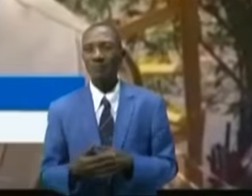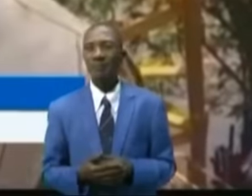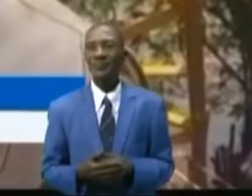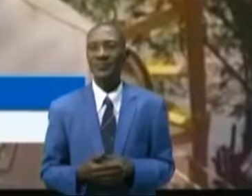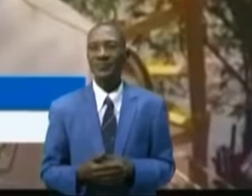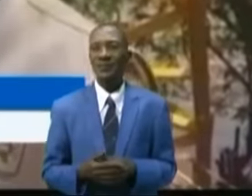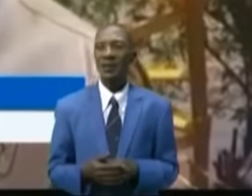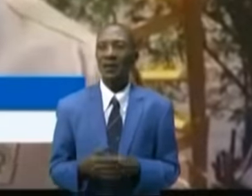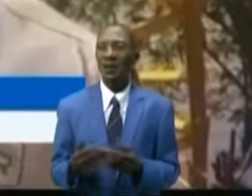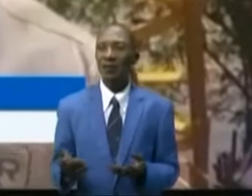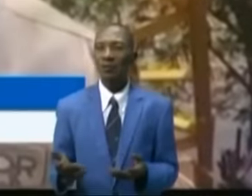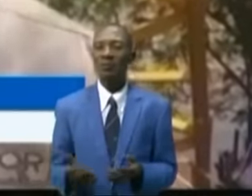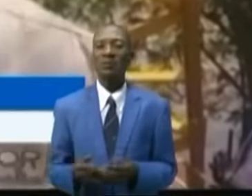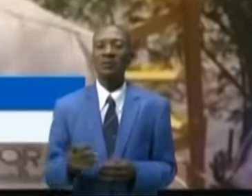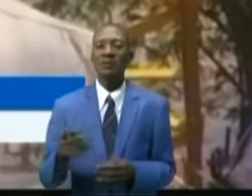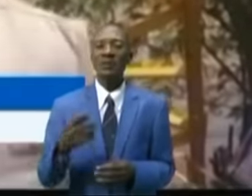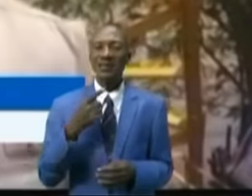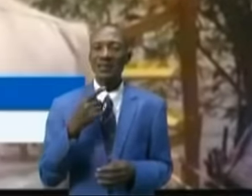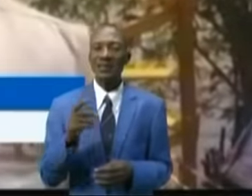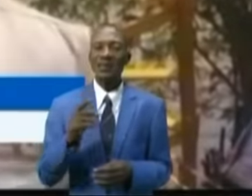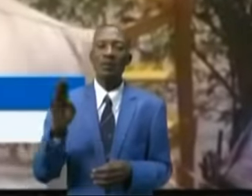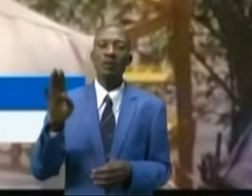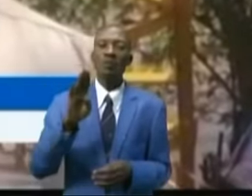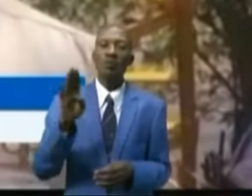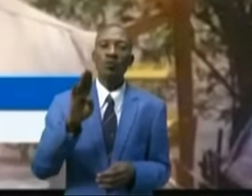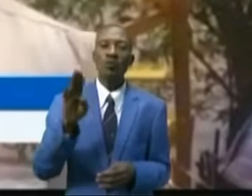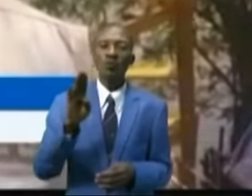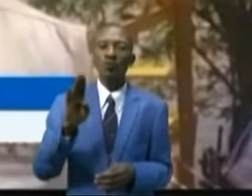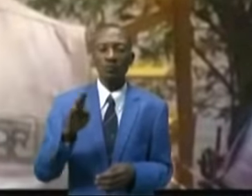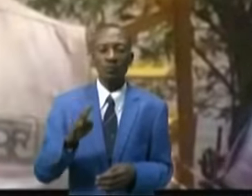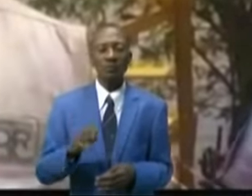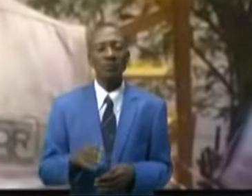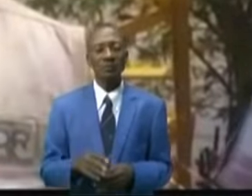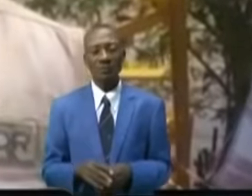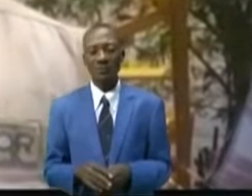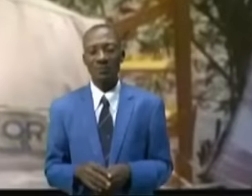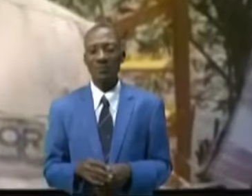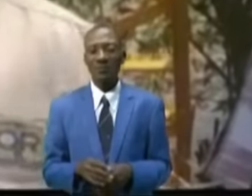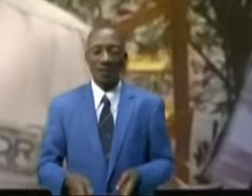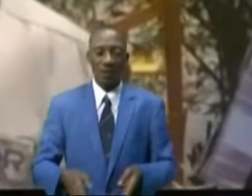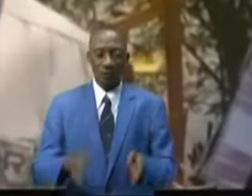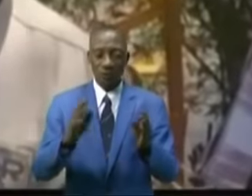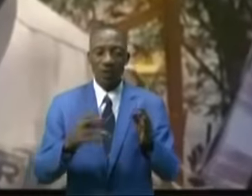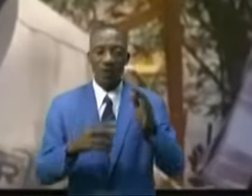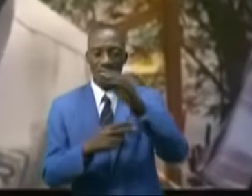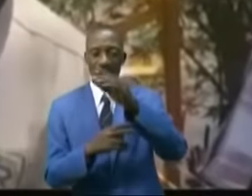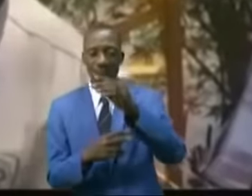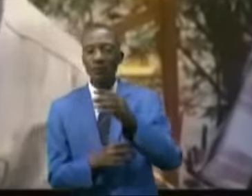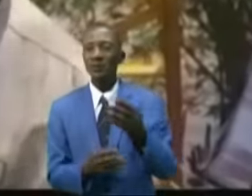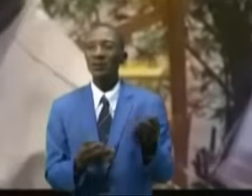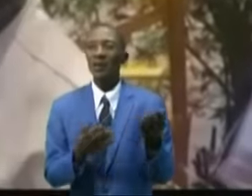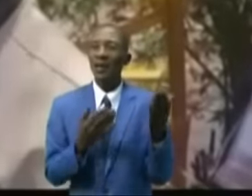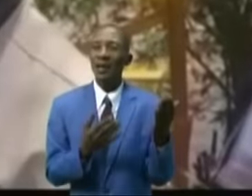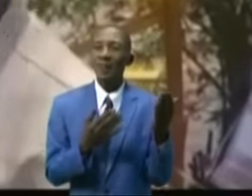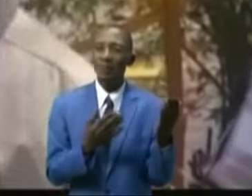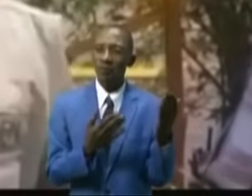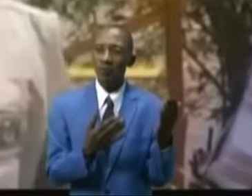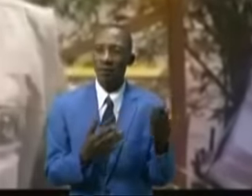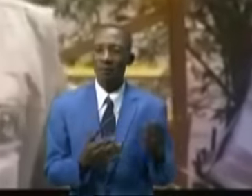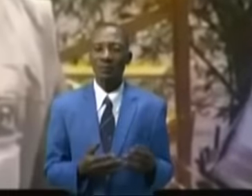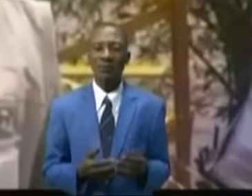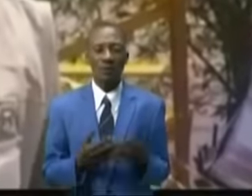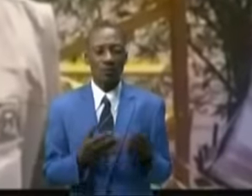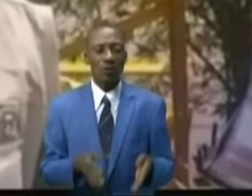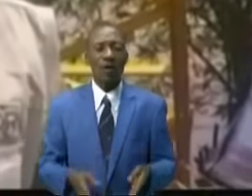la connexion entre la rive gauche et la rive droite. Aussi, cette route ici, nationale numéro 10, qui continue vers Vanga jusqu'au-delà même.